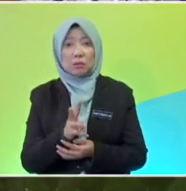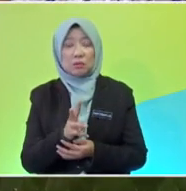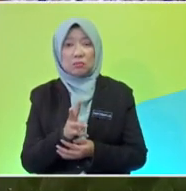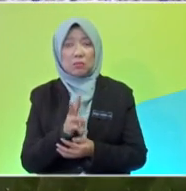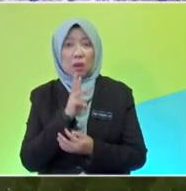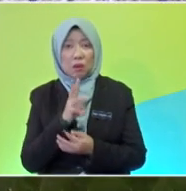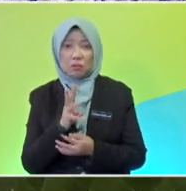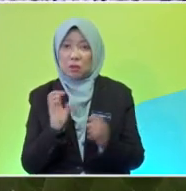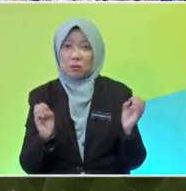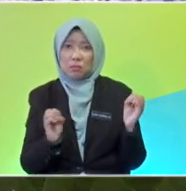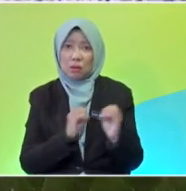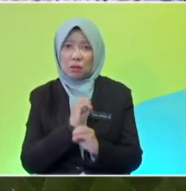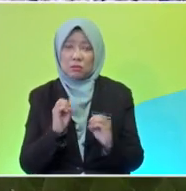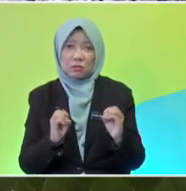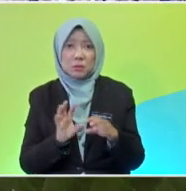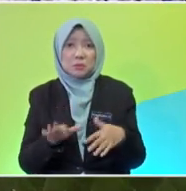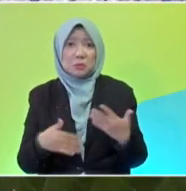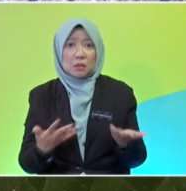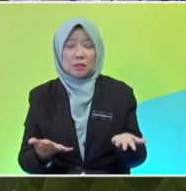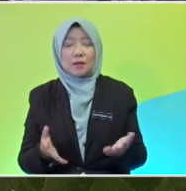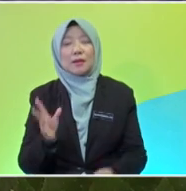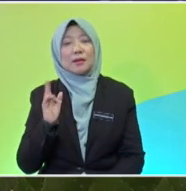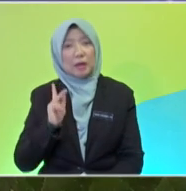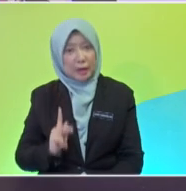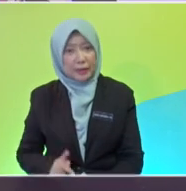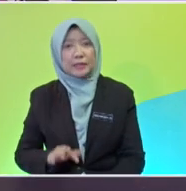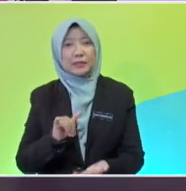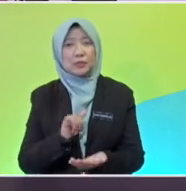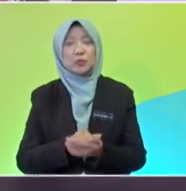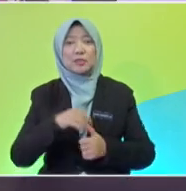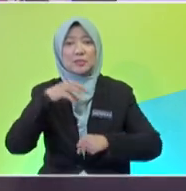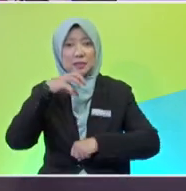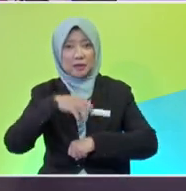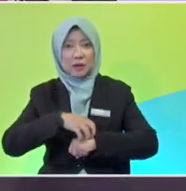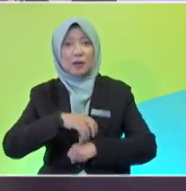Kak ini bahan yang beli sedap atau tidak sudah semestinya boleh